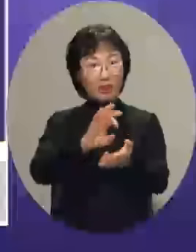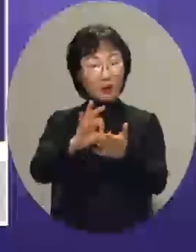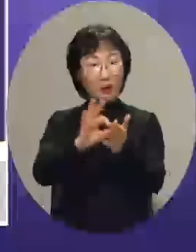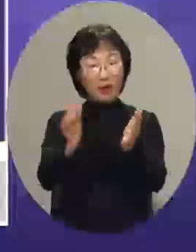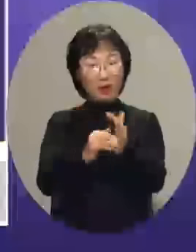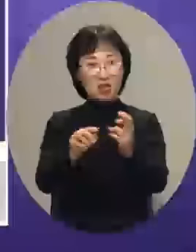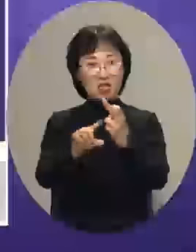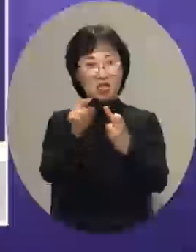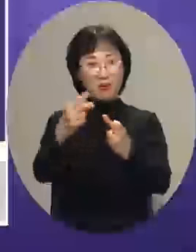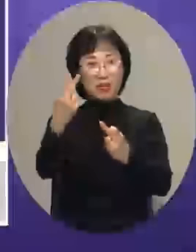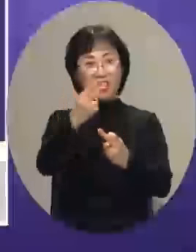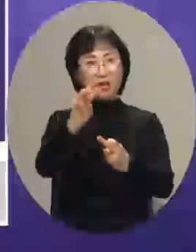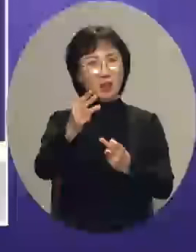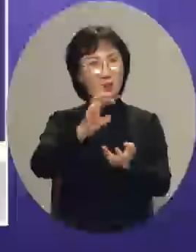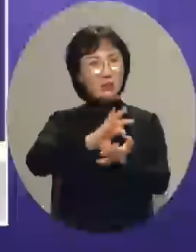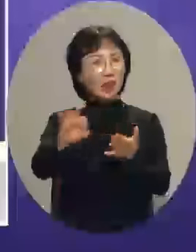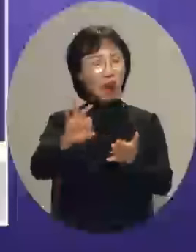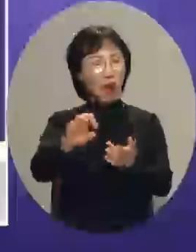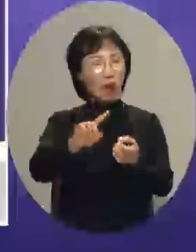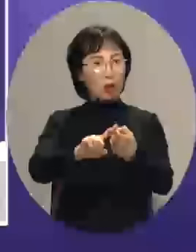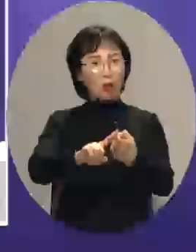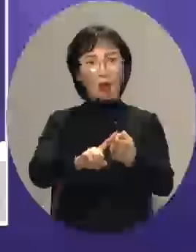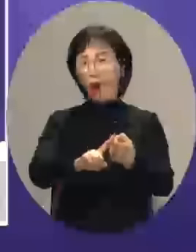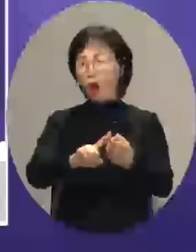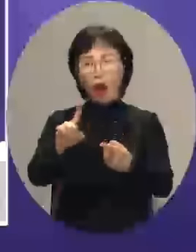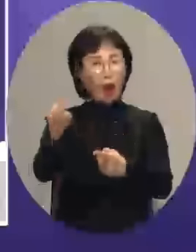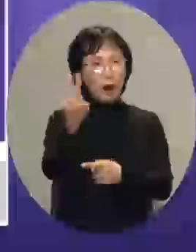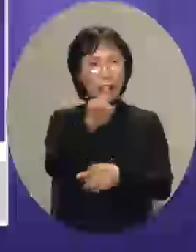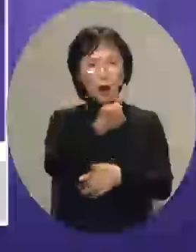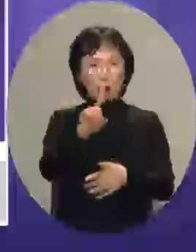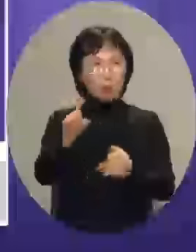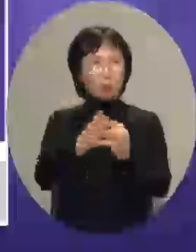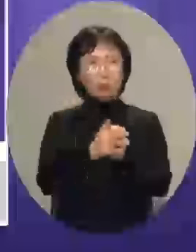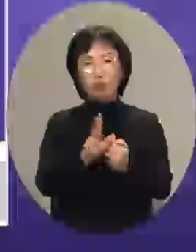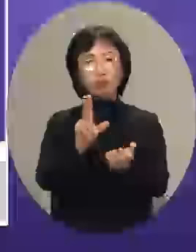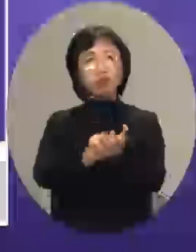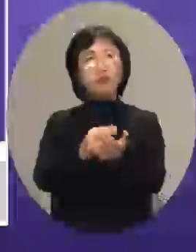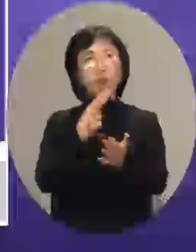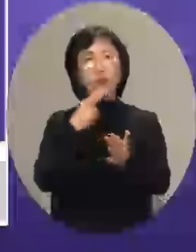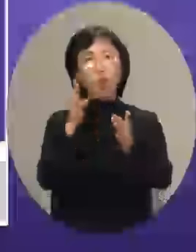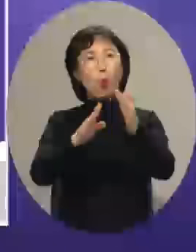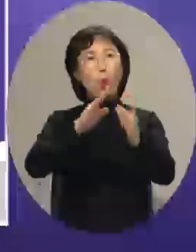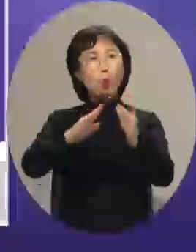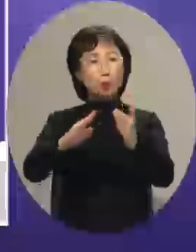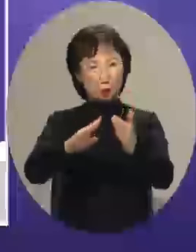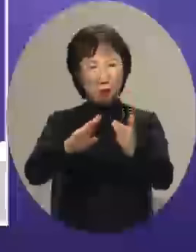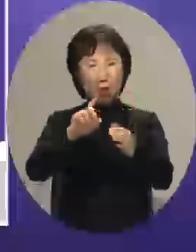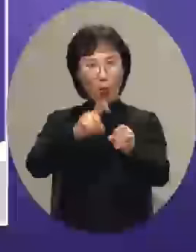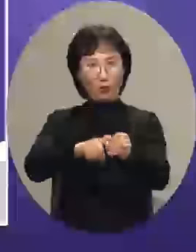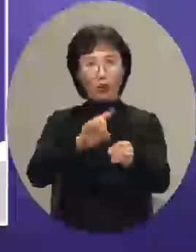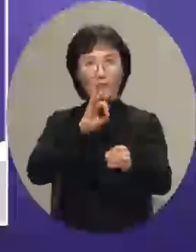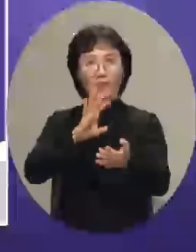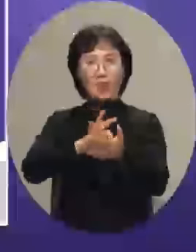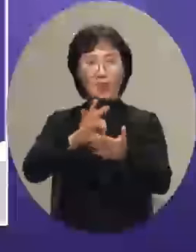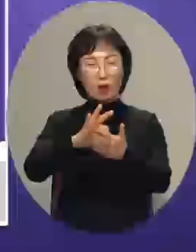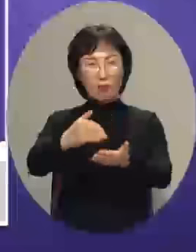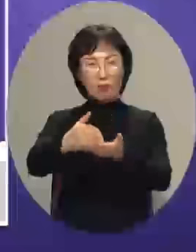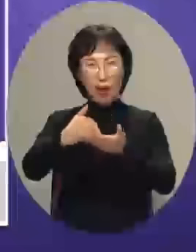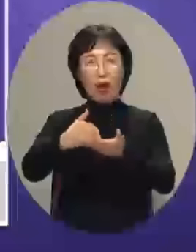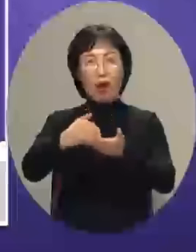월말에 연말에 2,300만 원을 쓰고도 아무 그 공적인 비용 없이는 안 썼다 이렇게 말씀하는